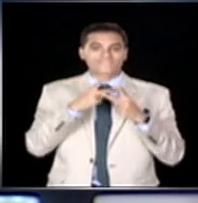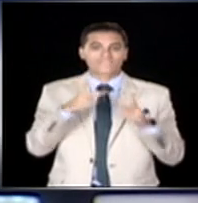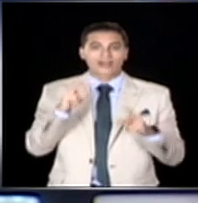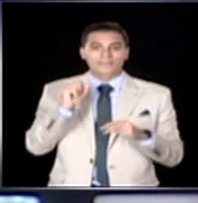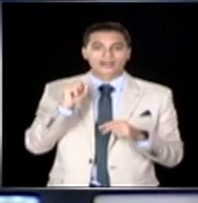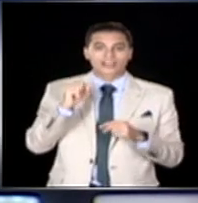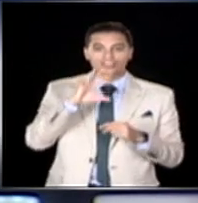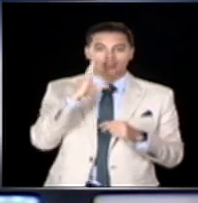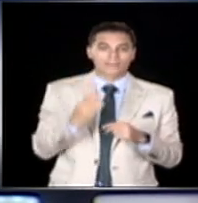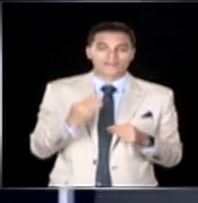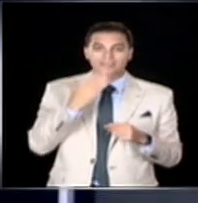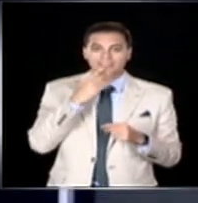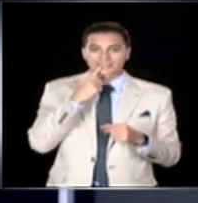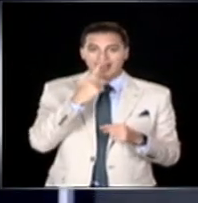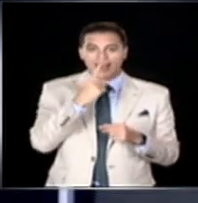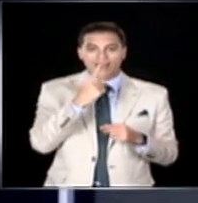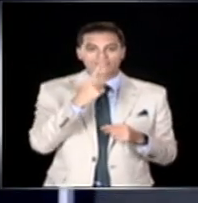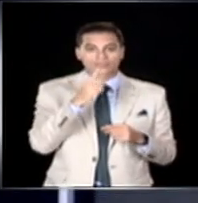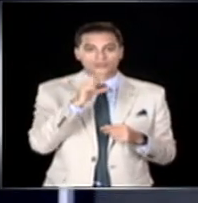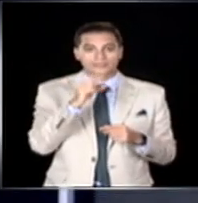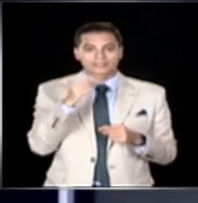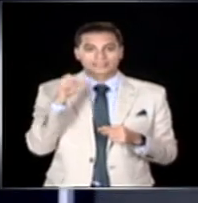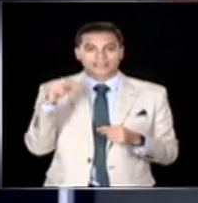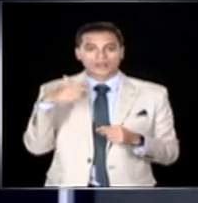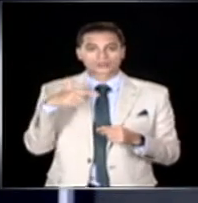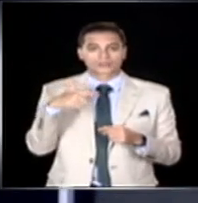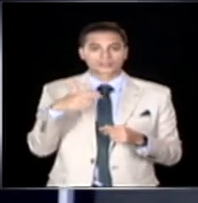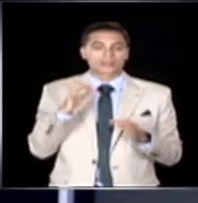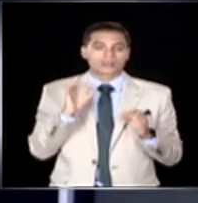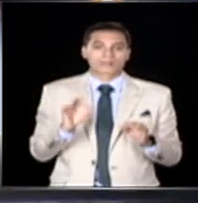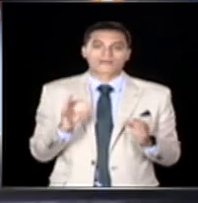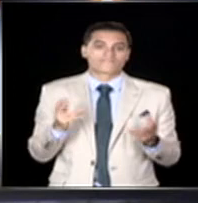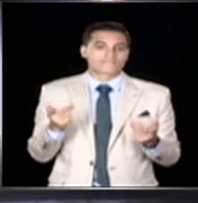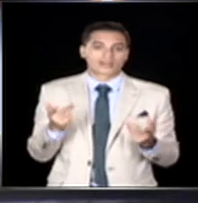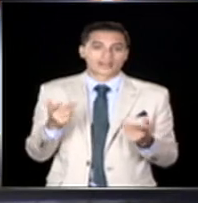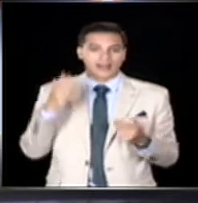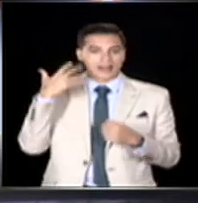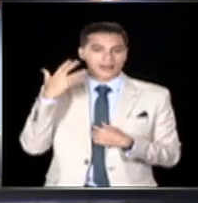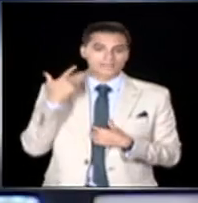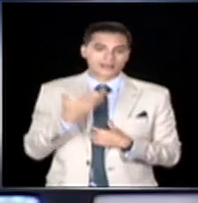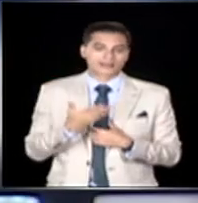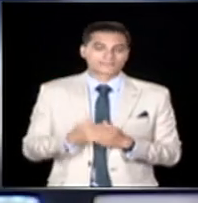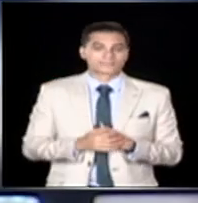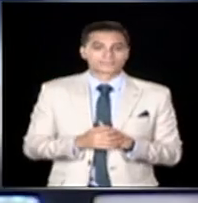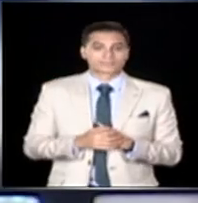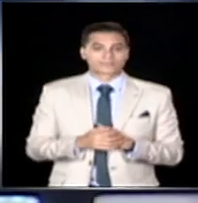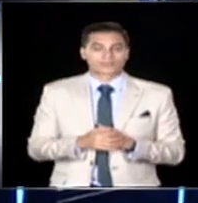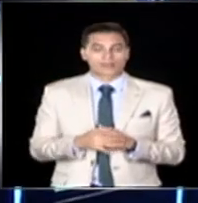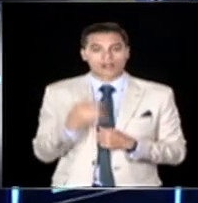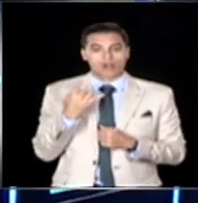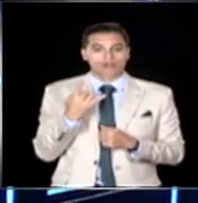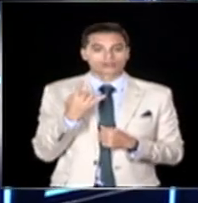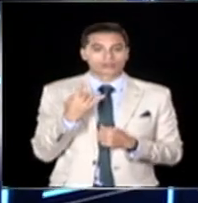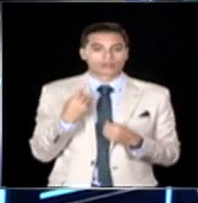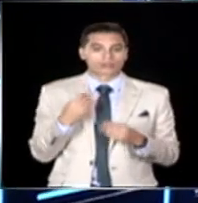شمال إفريقيا عام 1969، فما هي؟ طبعاً ليبيا. 10 من حيث